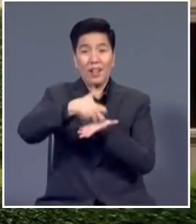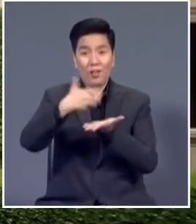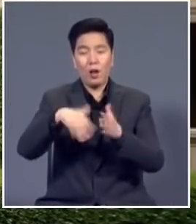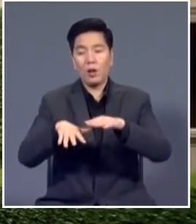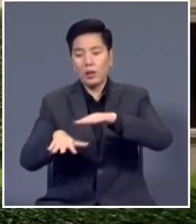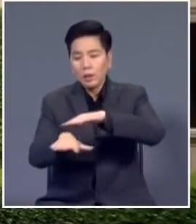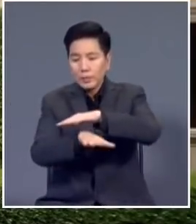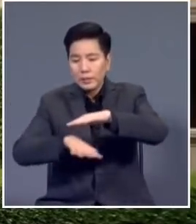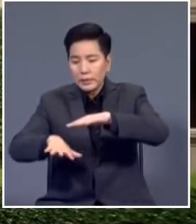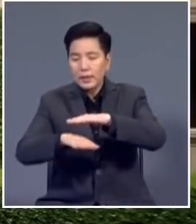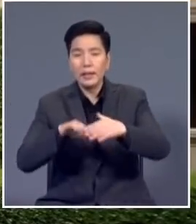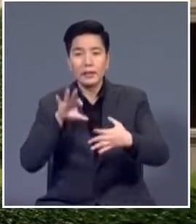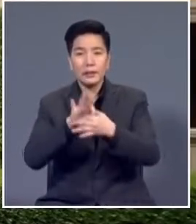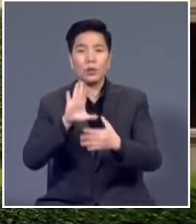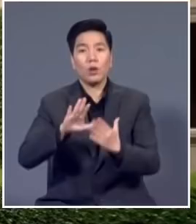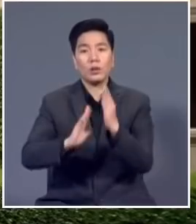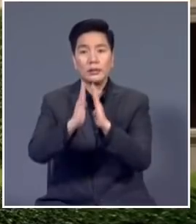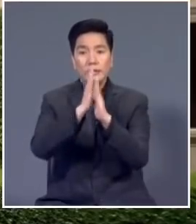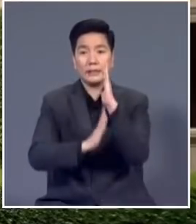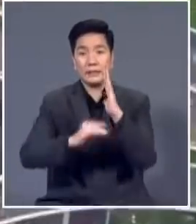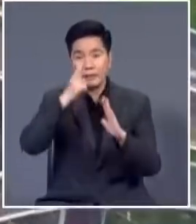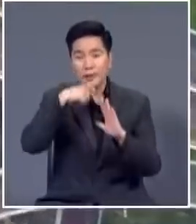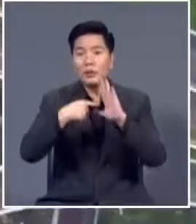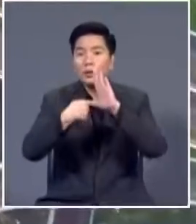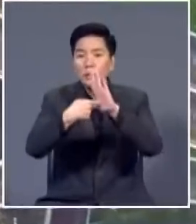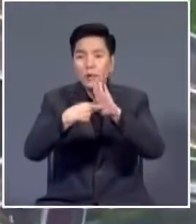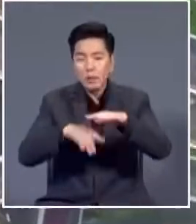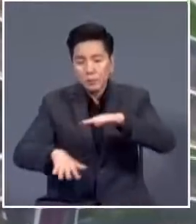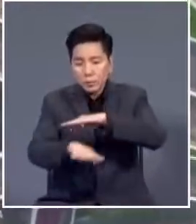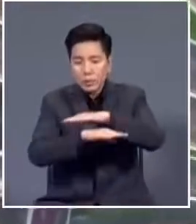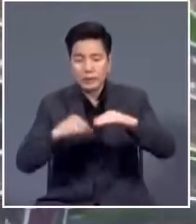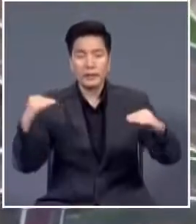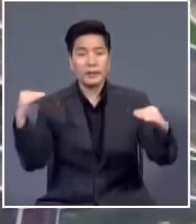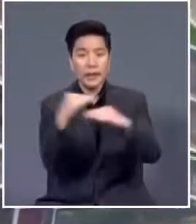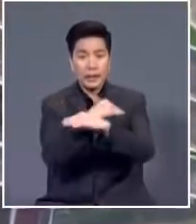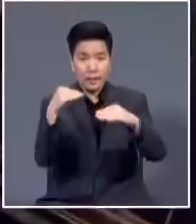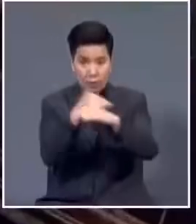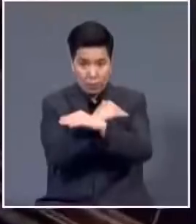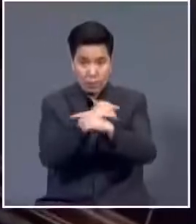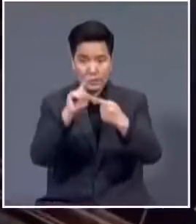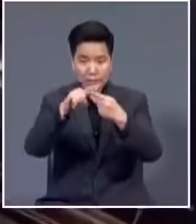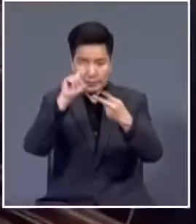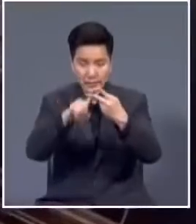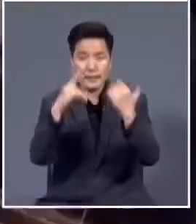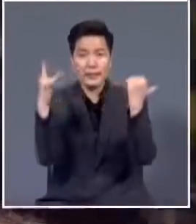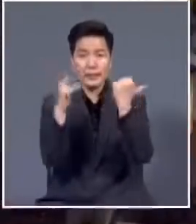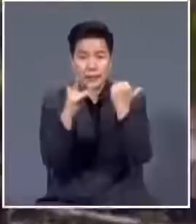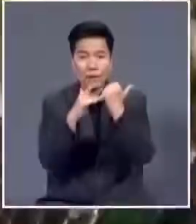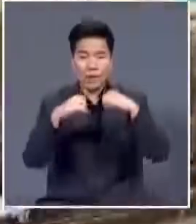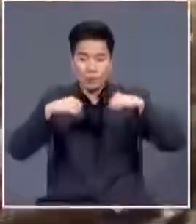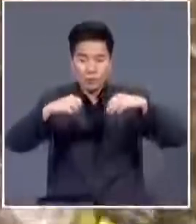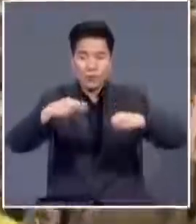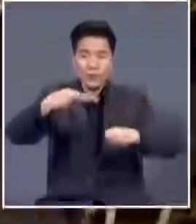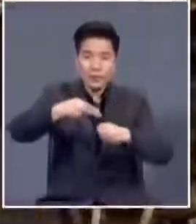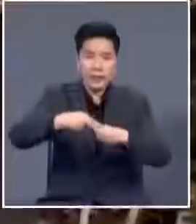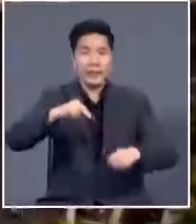านทางกายภาพของประเทศไปพร้อมๆกันด้วยอาทิโครงสร้างพื้นฐานด้านคมนาคมเทคโนโลยีสารสนเทศพลังงานชลประทานเ